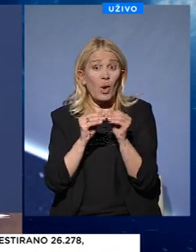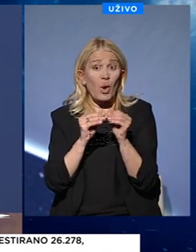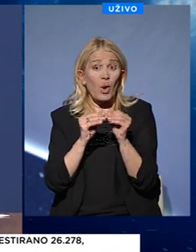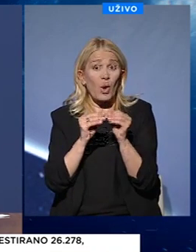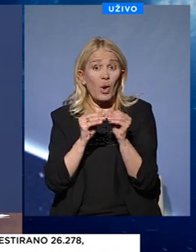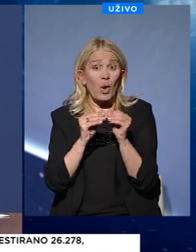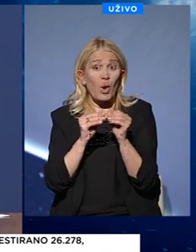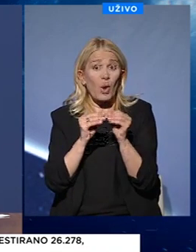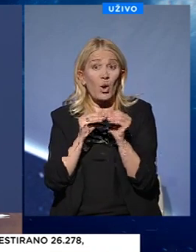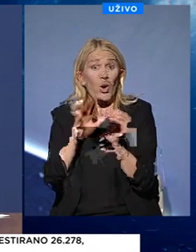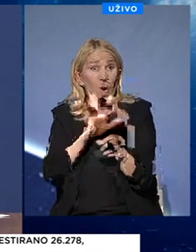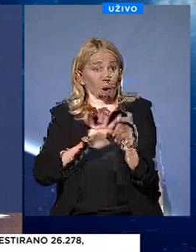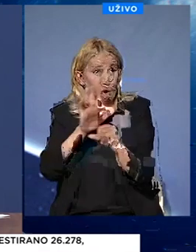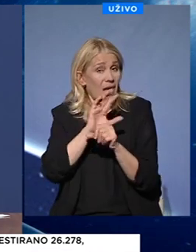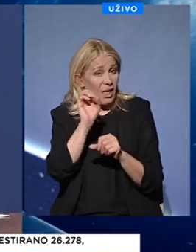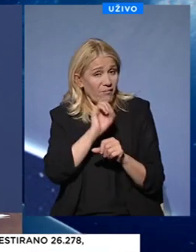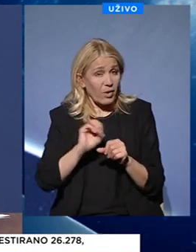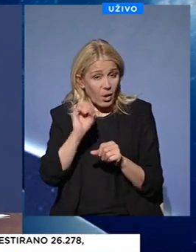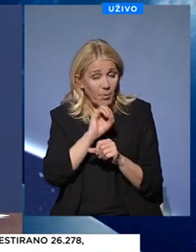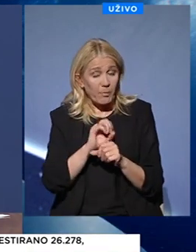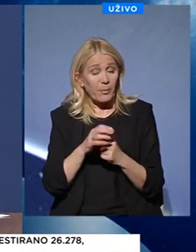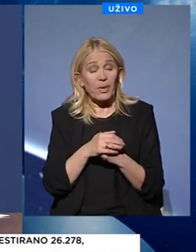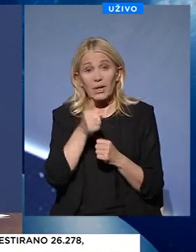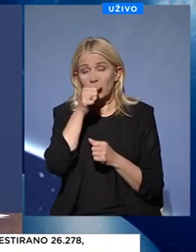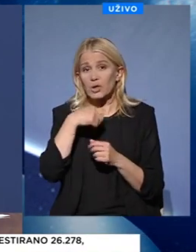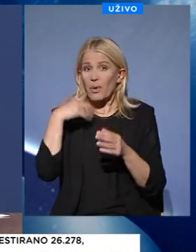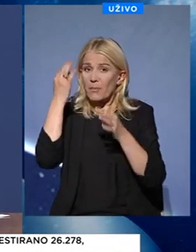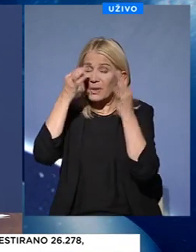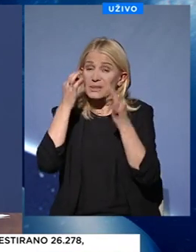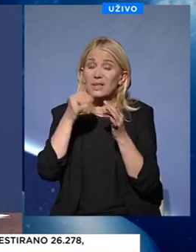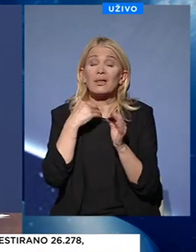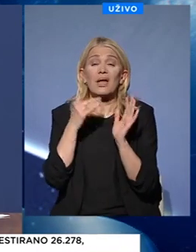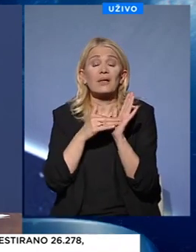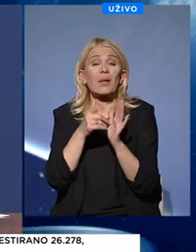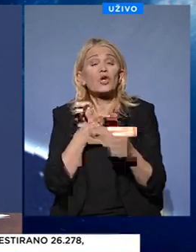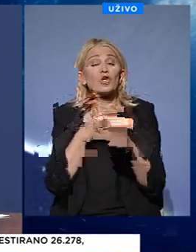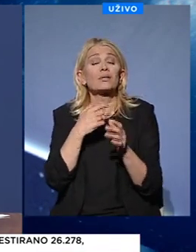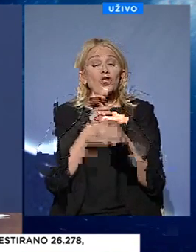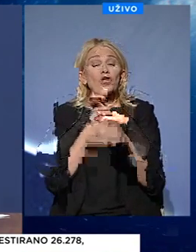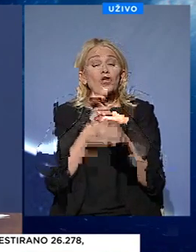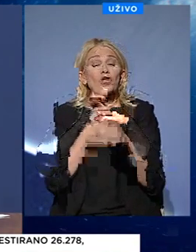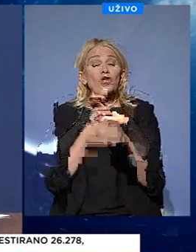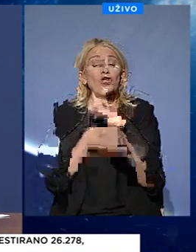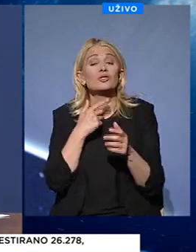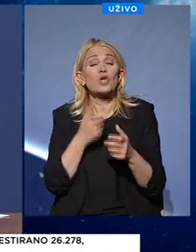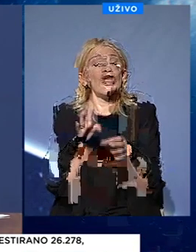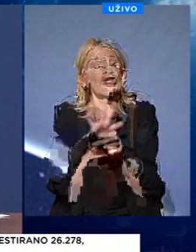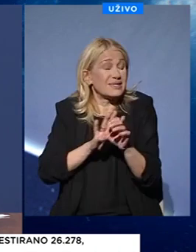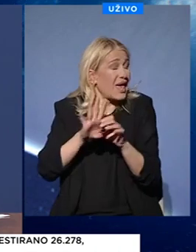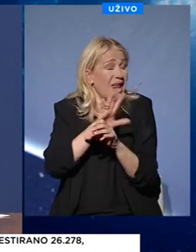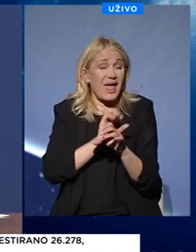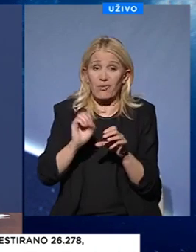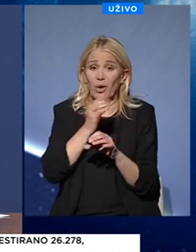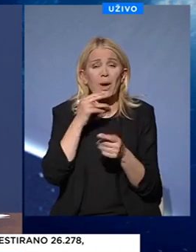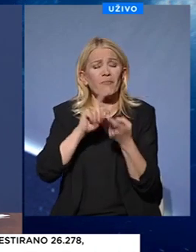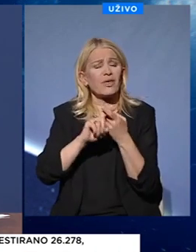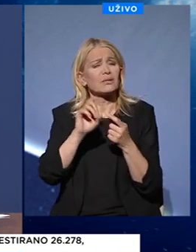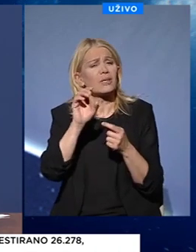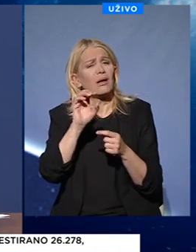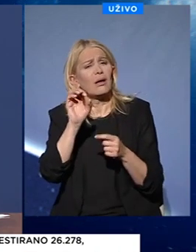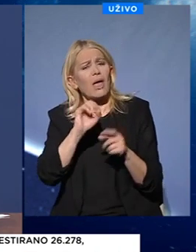da je stvar cele Evrope i što smo mislili da je neophodno da se udruži cela Evropa, da sve zemlje Evrope, bez obzira da li su Evropske unije